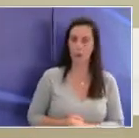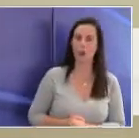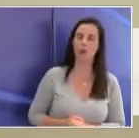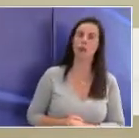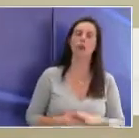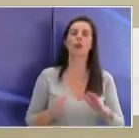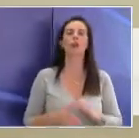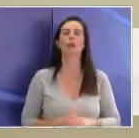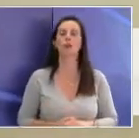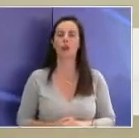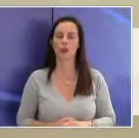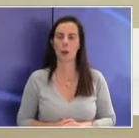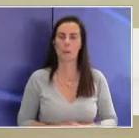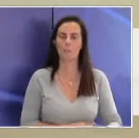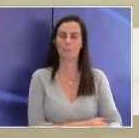לעניין